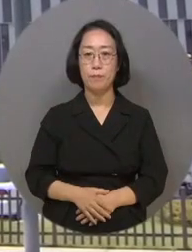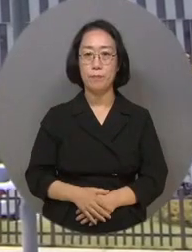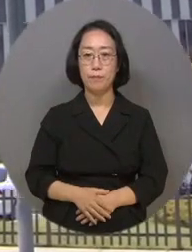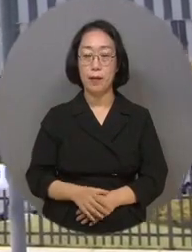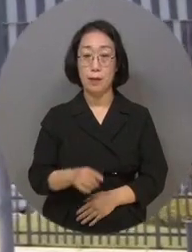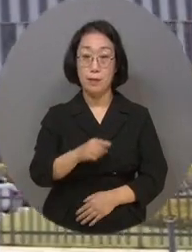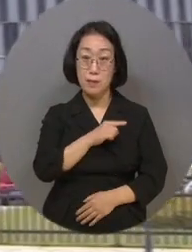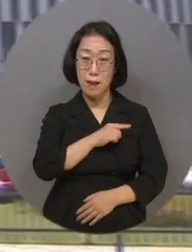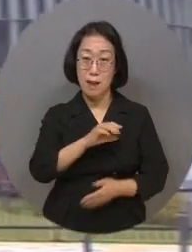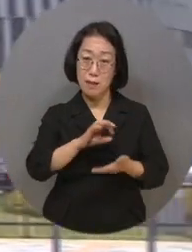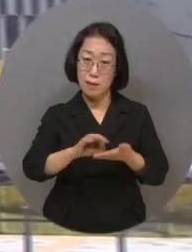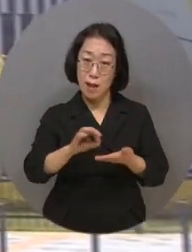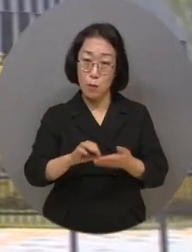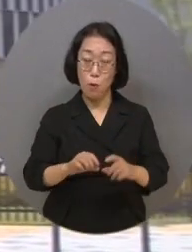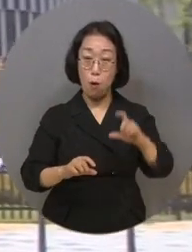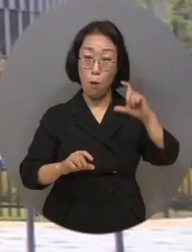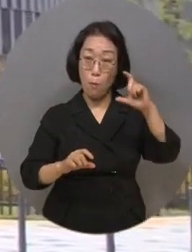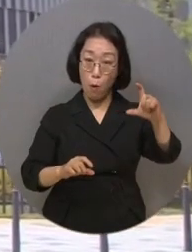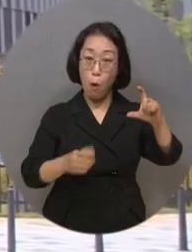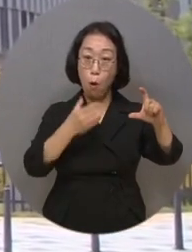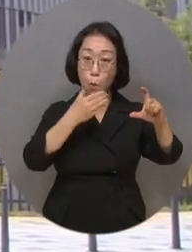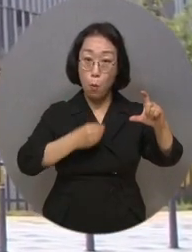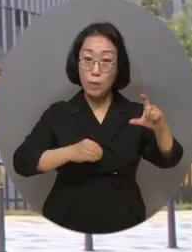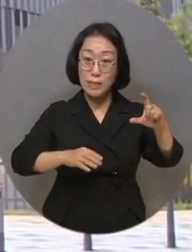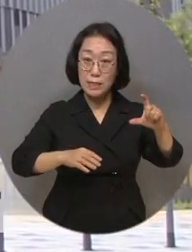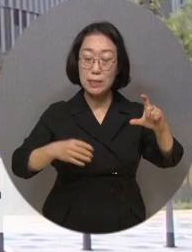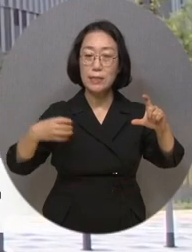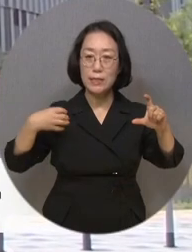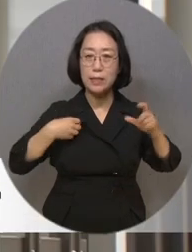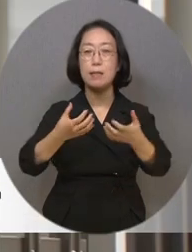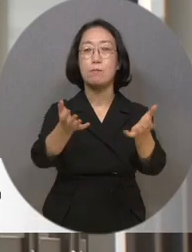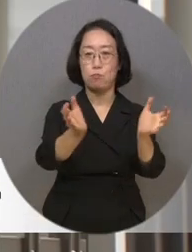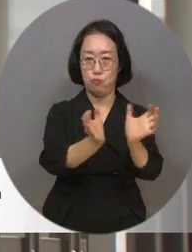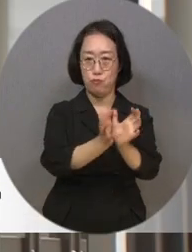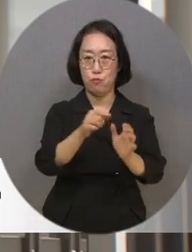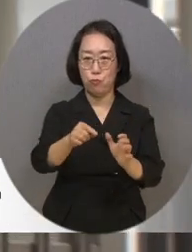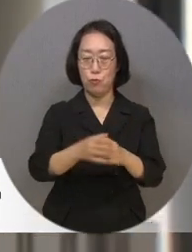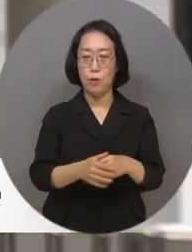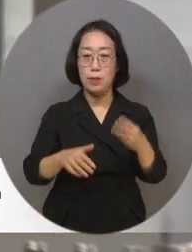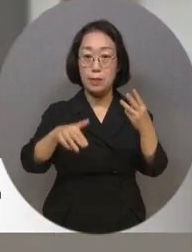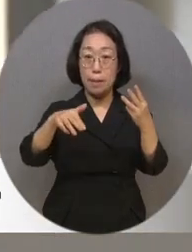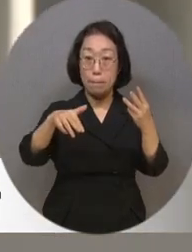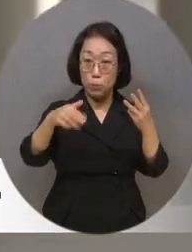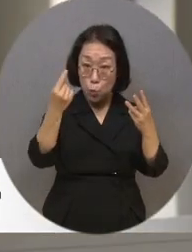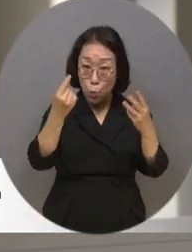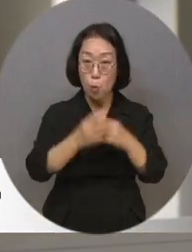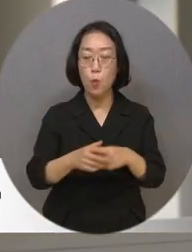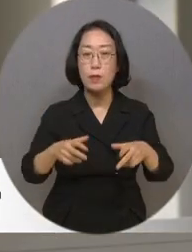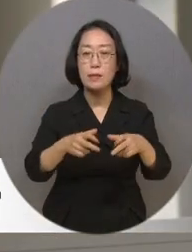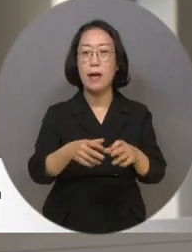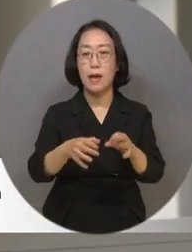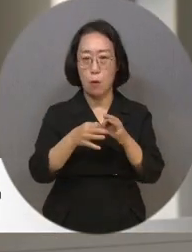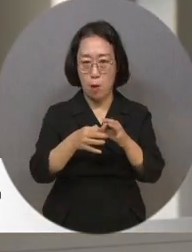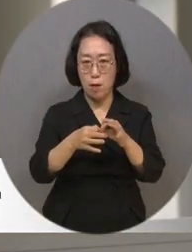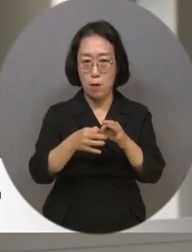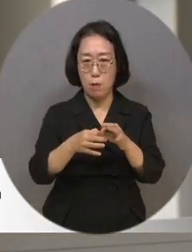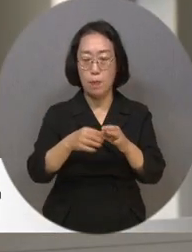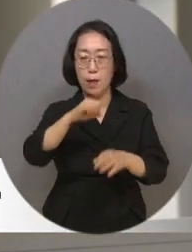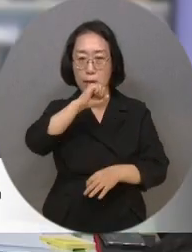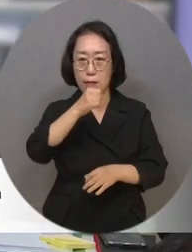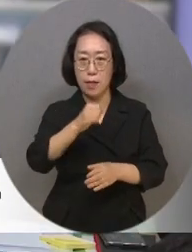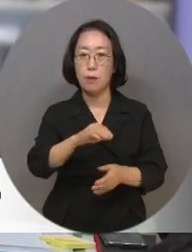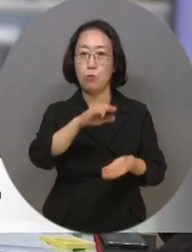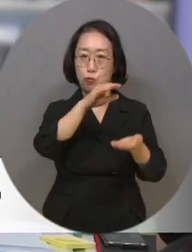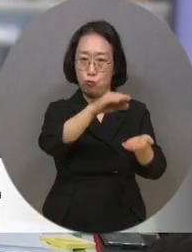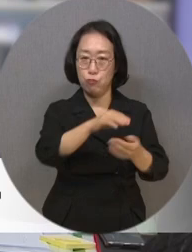가장 많은 예산이 편성된 곳은 복지부입니다 복지부의 경우 약 3조원대의 장애인 예산이 편성됐습니다